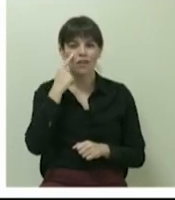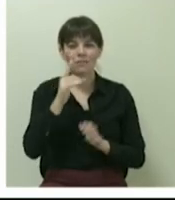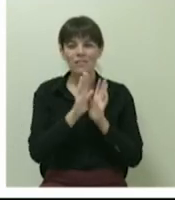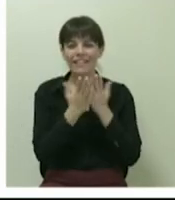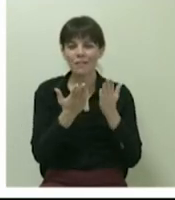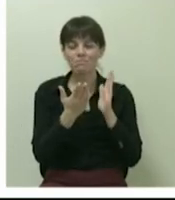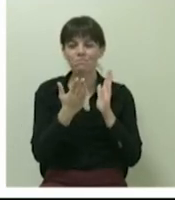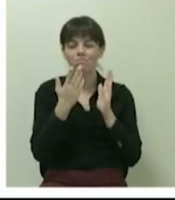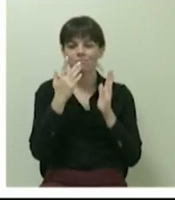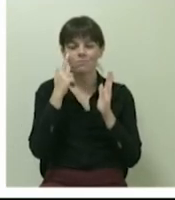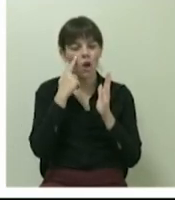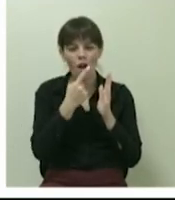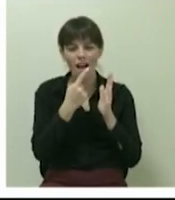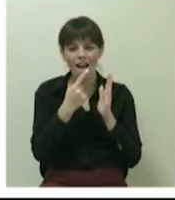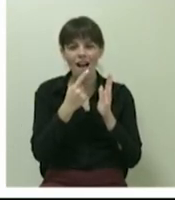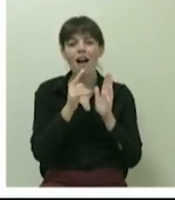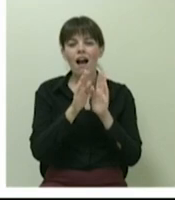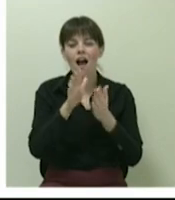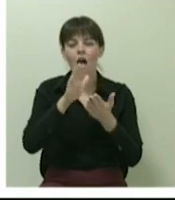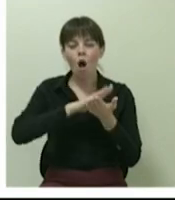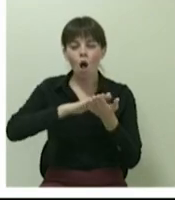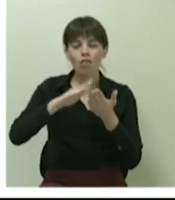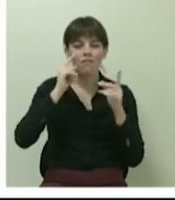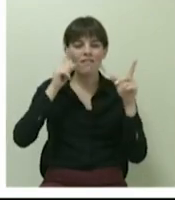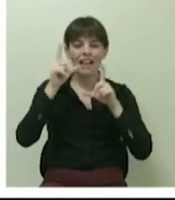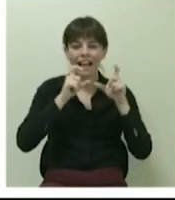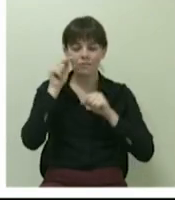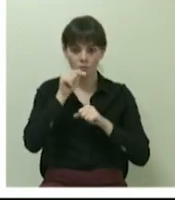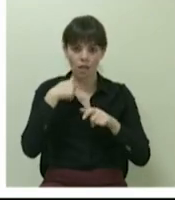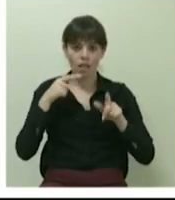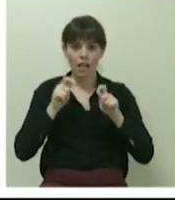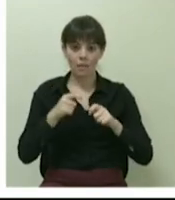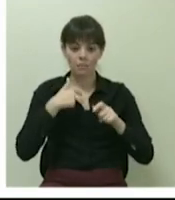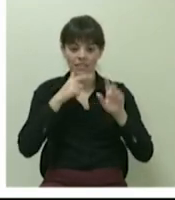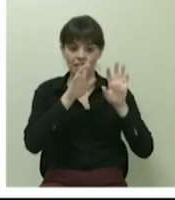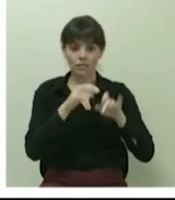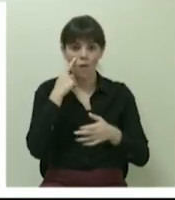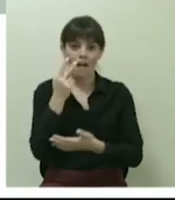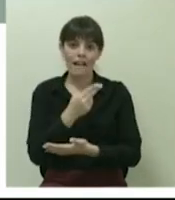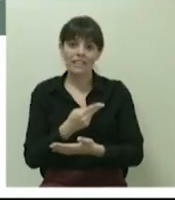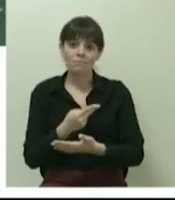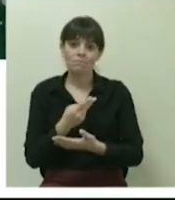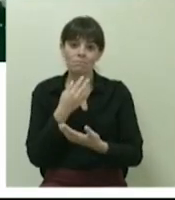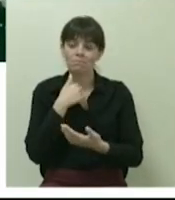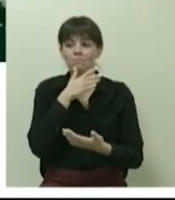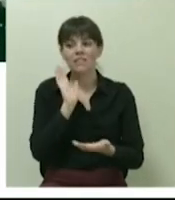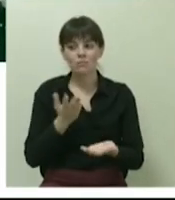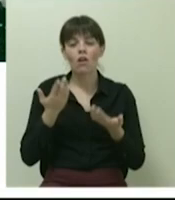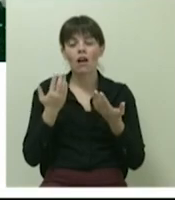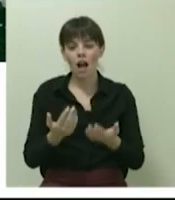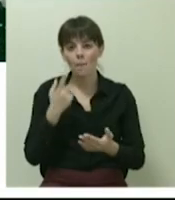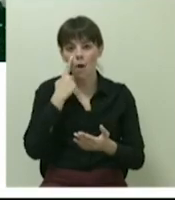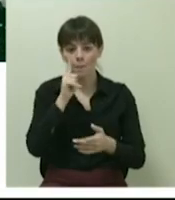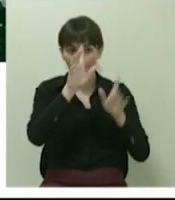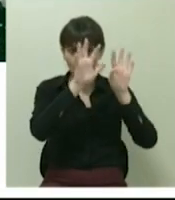kitaplarımdan birinin kapak resmini filan da bunlara yaptırdık. Çünkü biz yazarlar olarak resim yapmayı bilmiyoruz. Ama artık siz